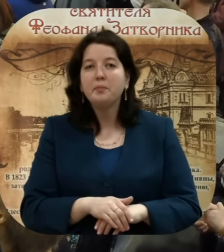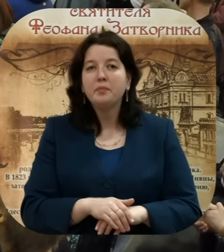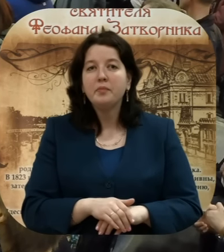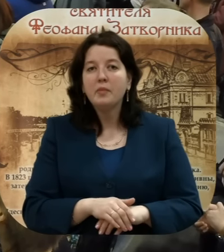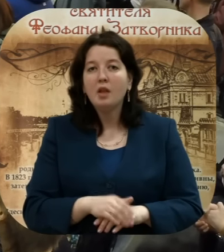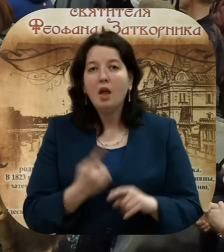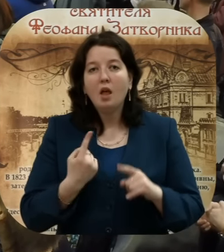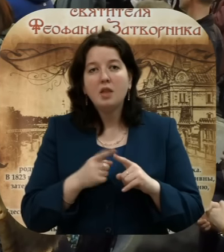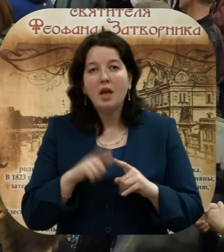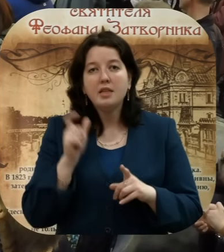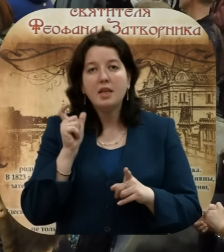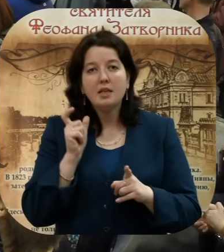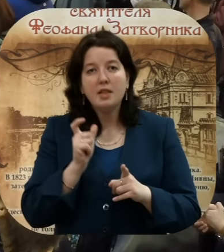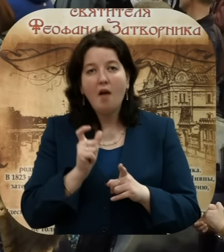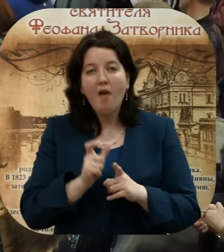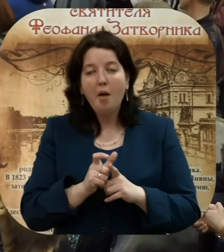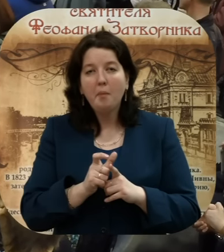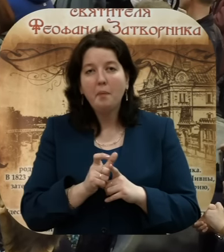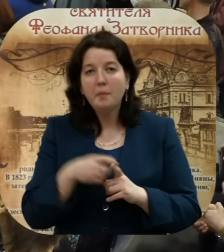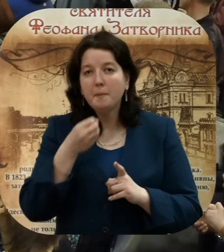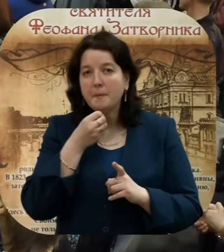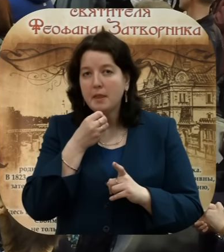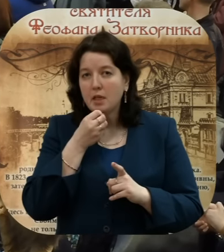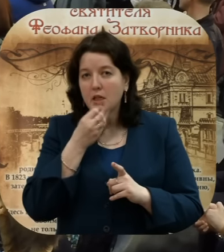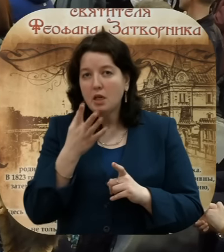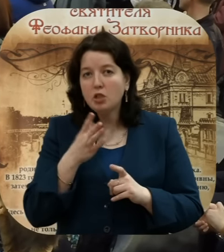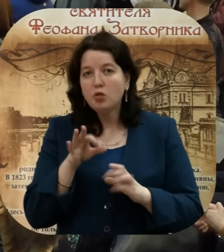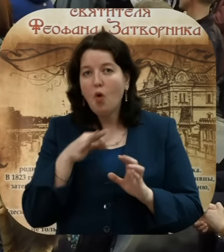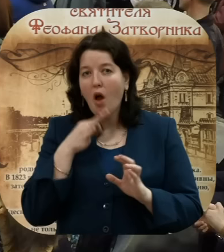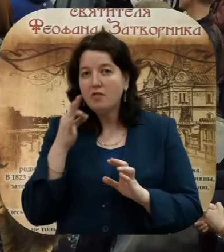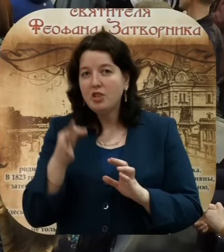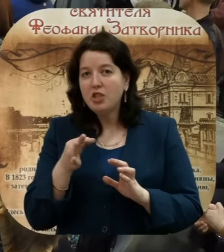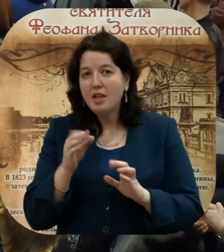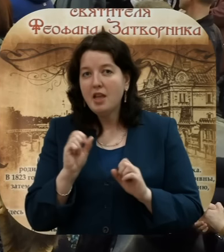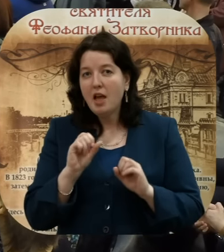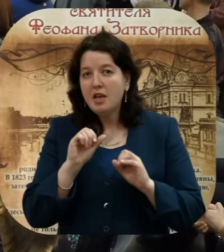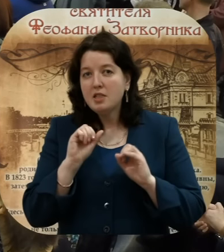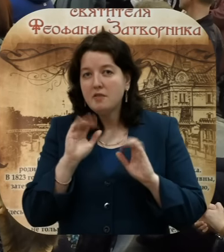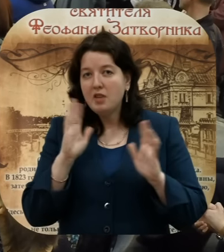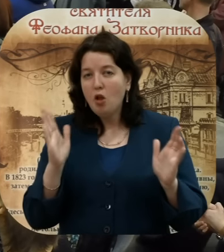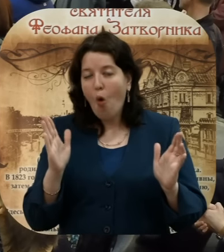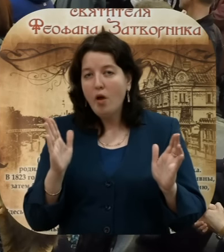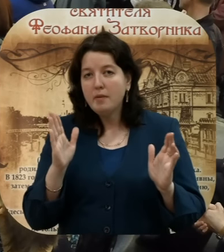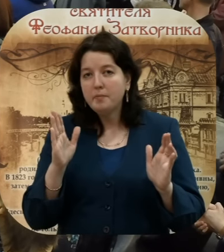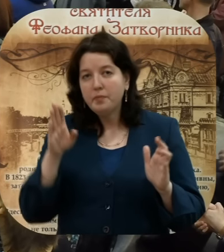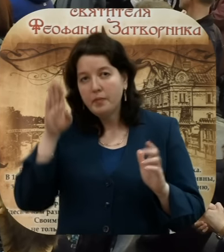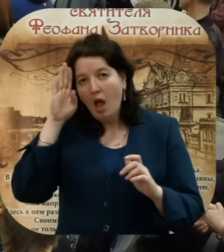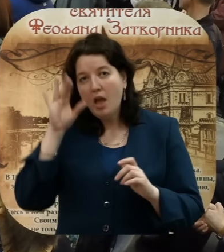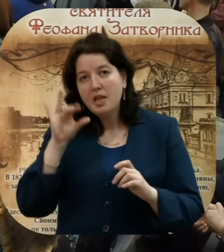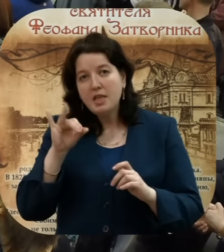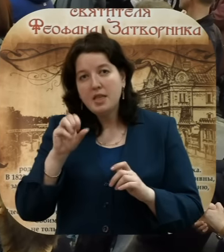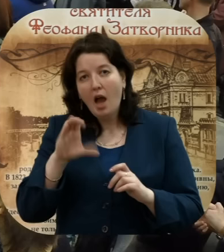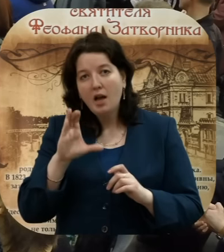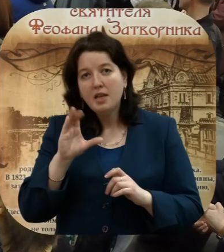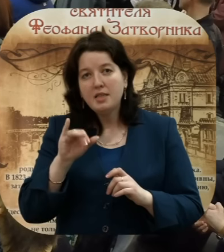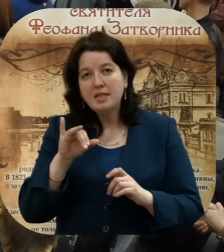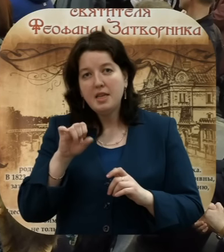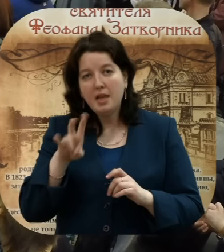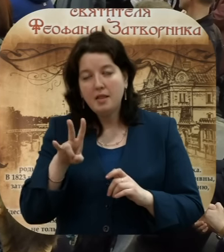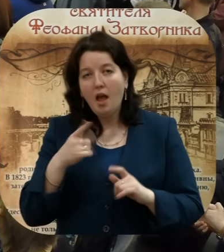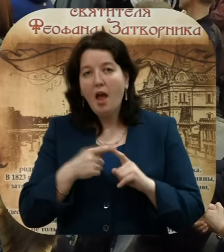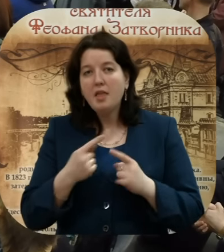На эти слова очень хорошо, я бы сказал, отвечает святой Исаак Сирин. Это великий подвижник 7-го